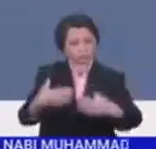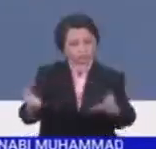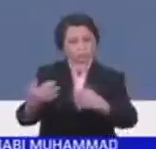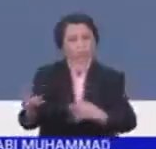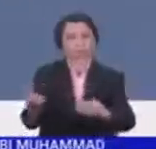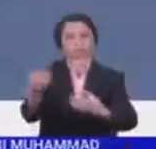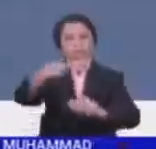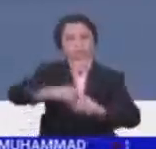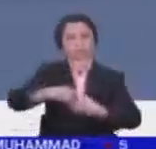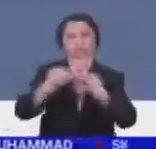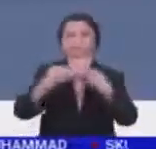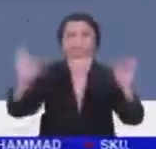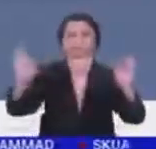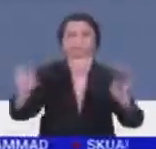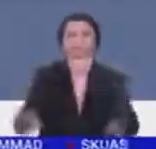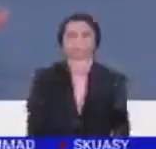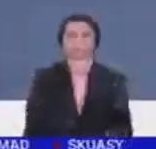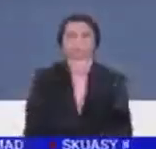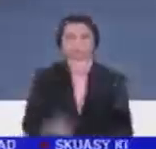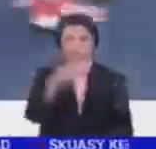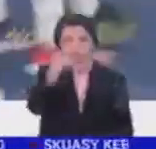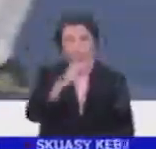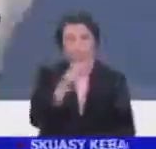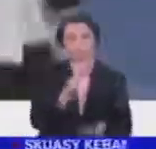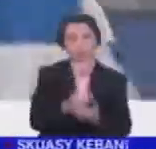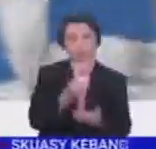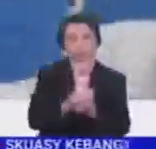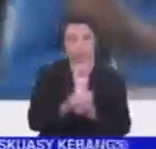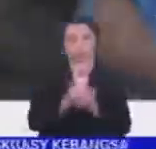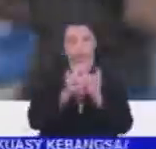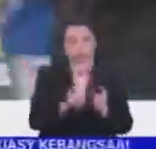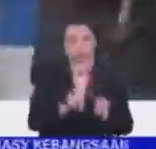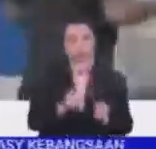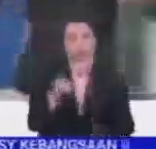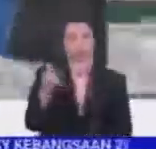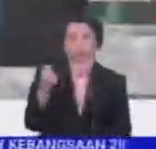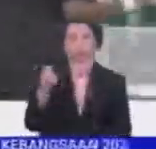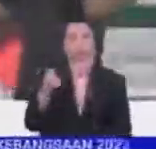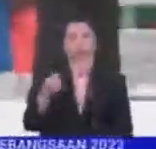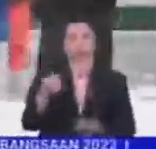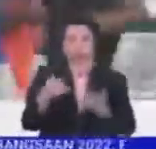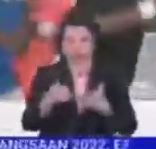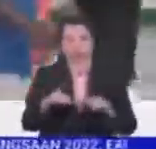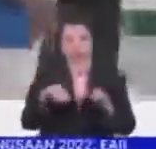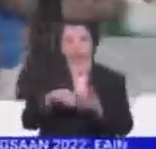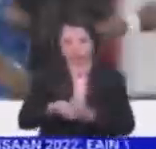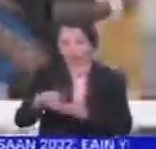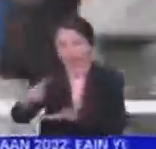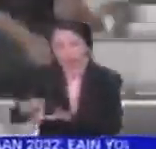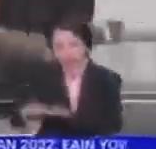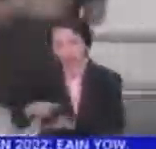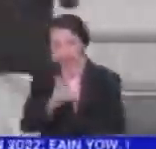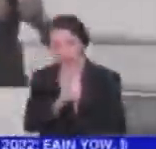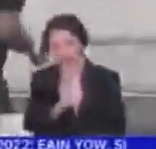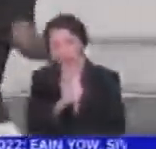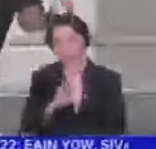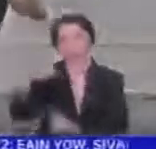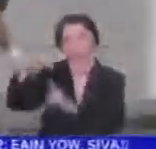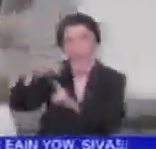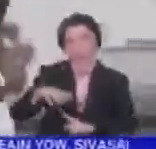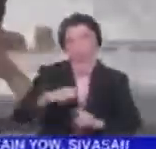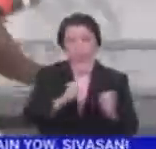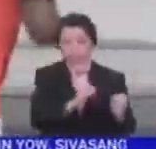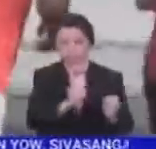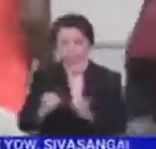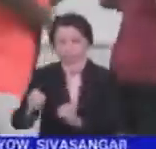semua bagi Wang hadiah kemenangan punya katanya ia masih lagi dalam perbincangan kejohanan tiga